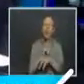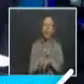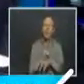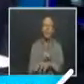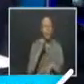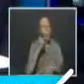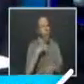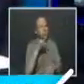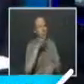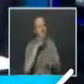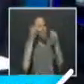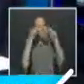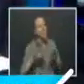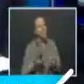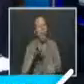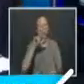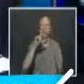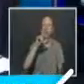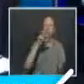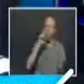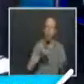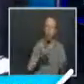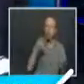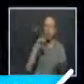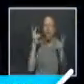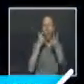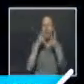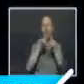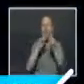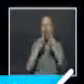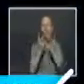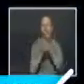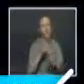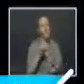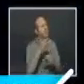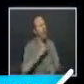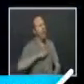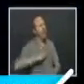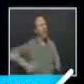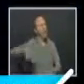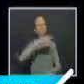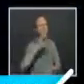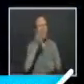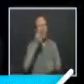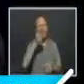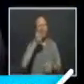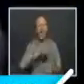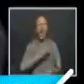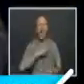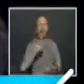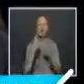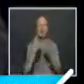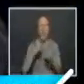נכון, אני מדבר על מוסר. אבל יש... וכמובן שבכל קבוצה... אבל אפשר להיות אחראי על כולם, אתה בקושי יכול להיות אחראי על עצמך. אני לא צריכה להגיד